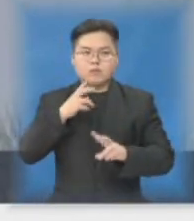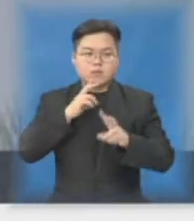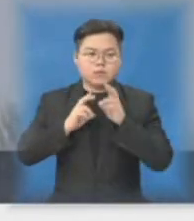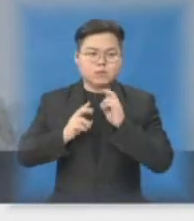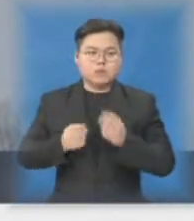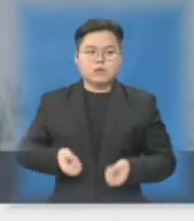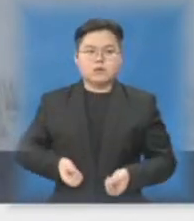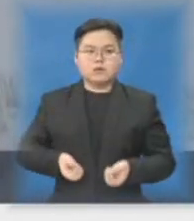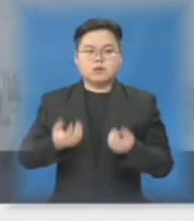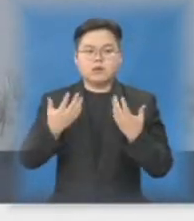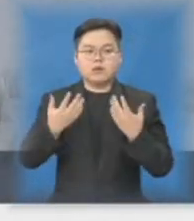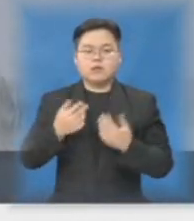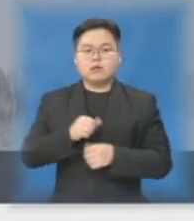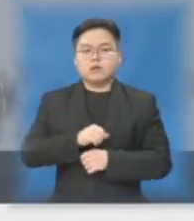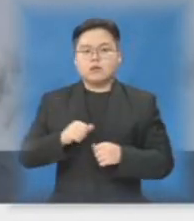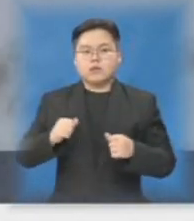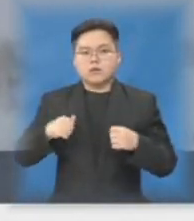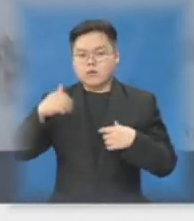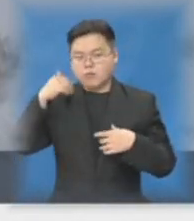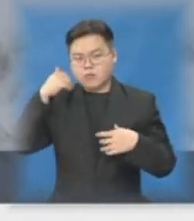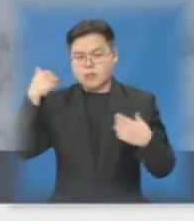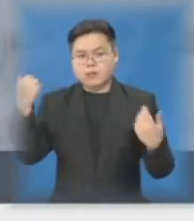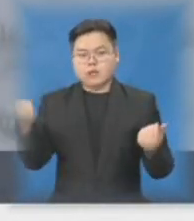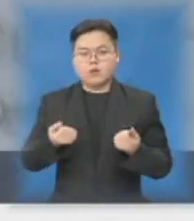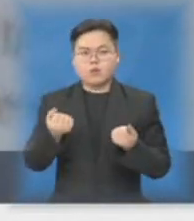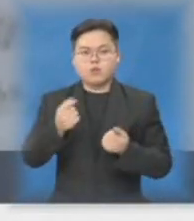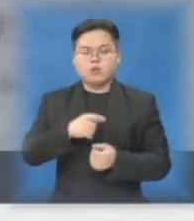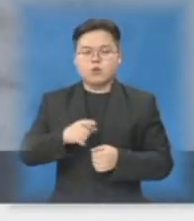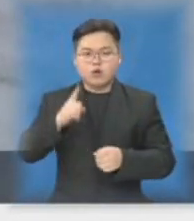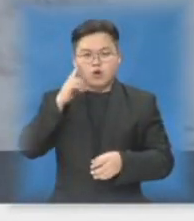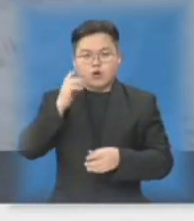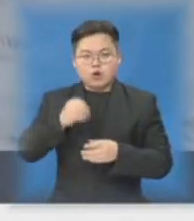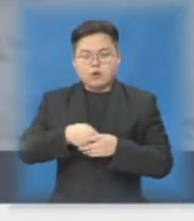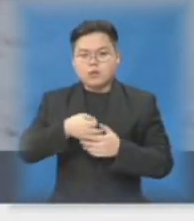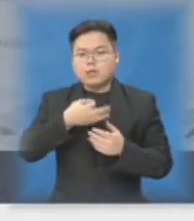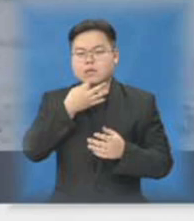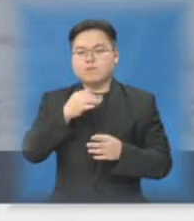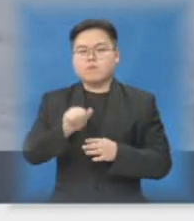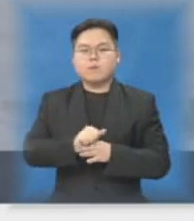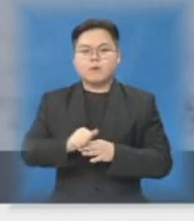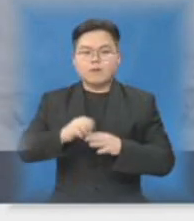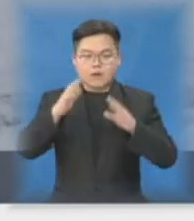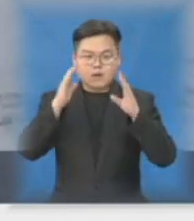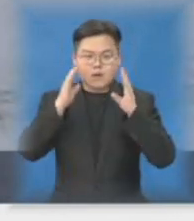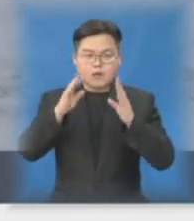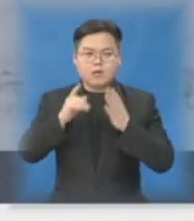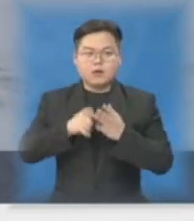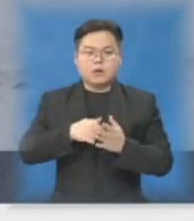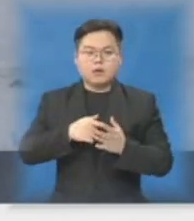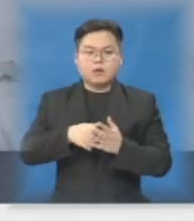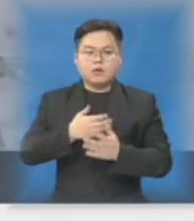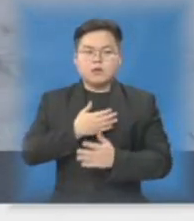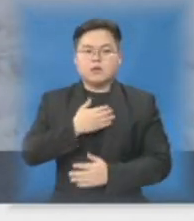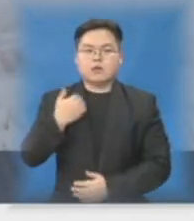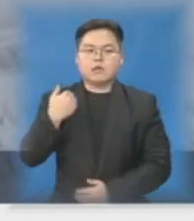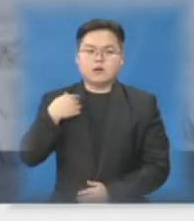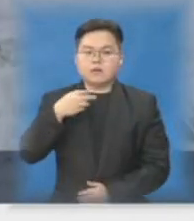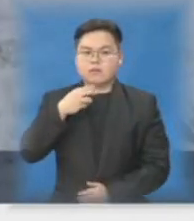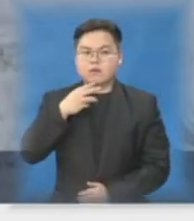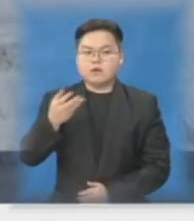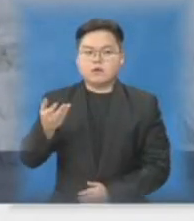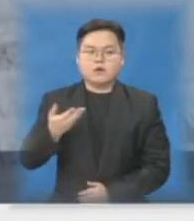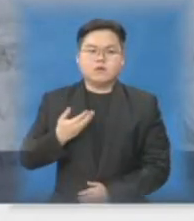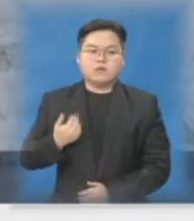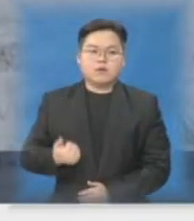дагуулах ойлно гэдгийг иргэд малчид ойлгож сэрэмжтэй байх нь чухал хэмээн цагуур орчны шинжилгээний газрын дарга оюун жаргал